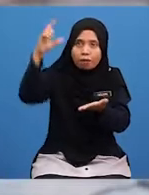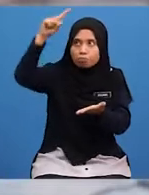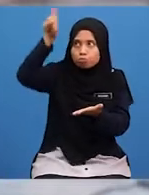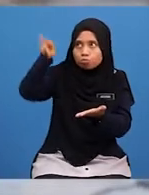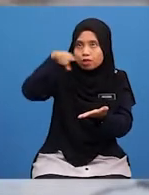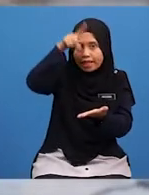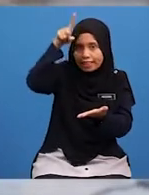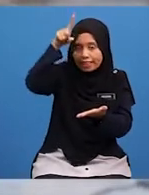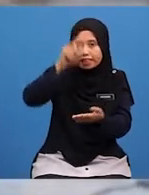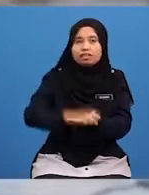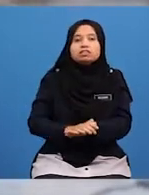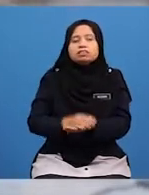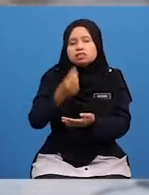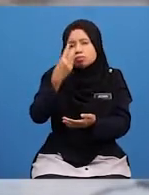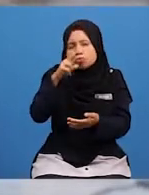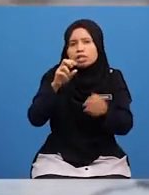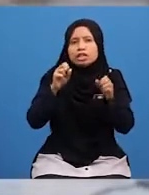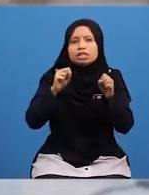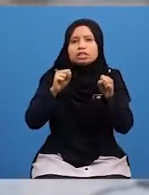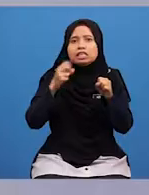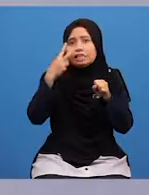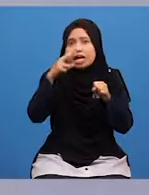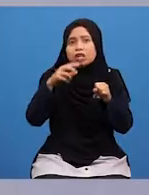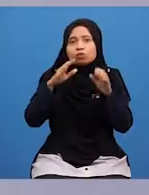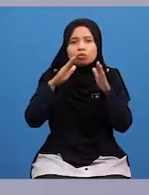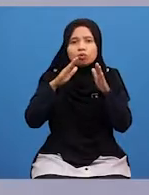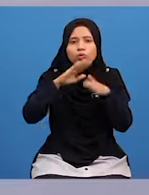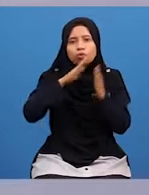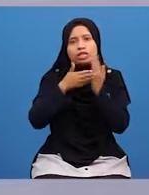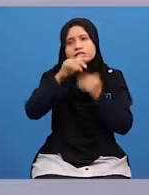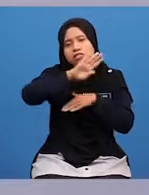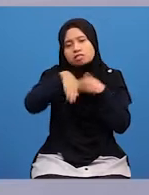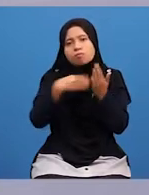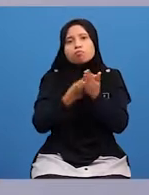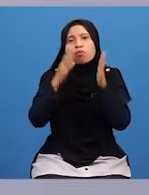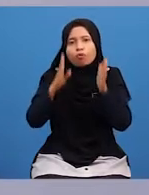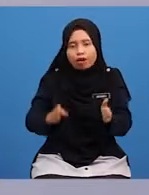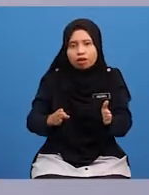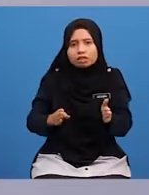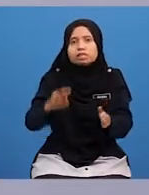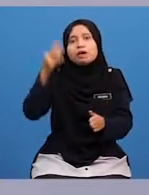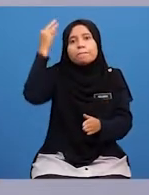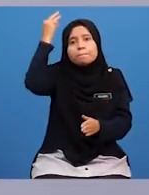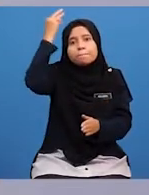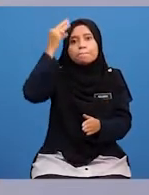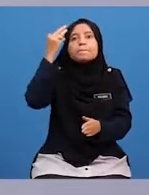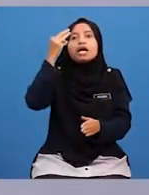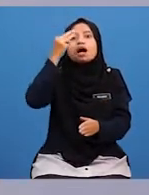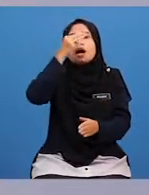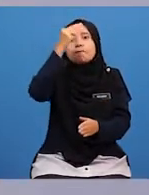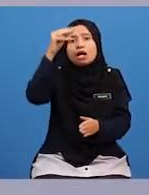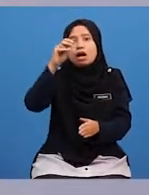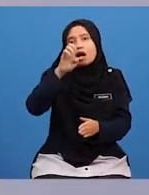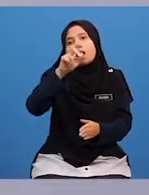boleh disaksikan oleh seluruh musyrikin Mekah. Mukjizat maknawiyah ialah mukjizat yang